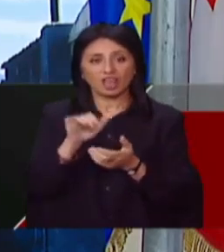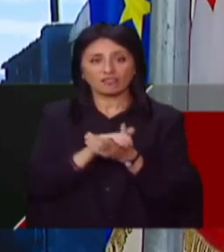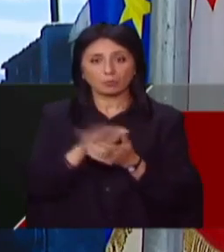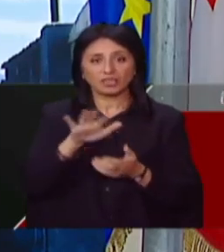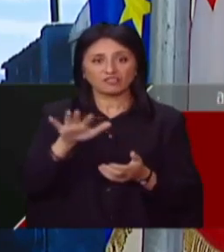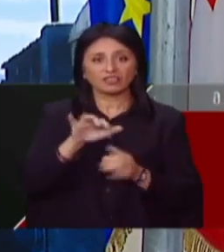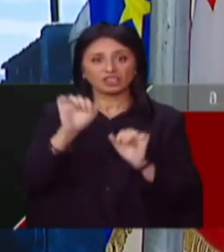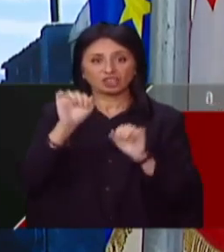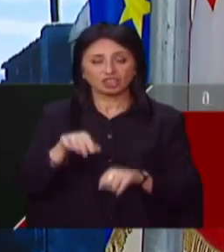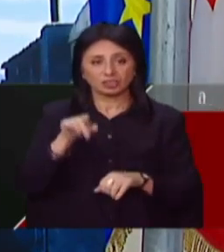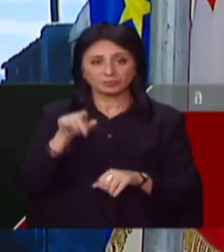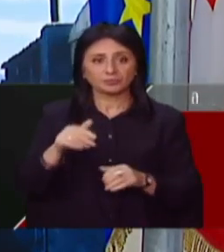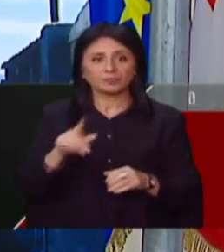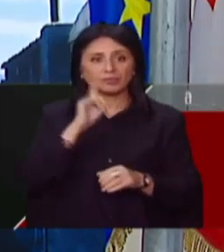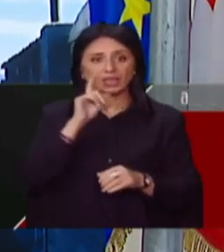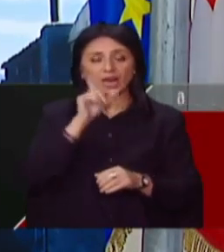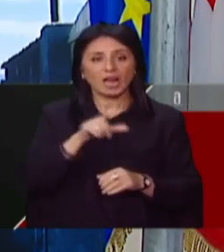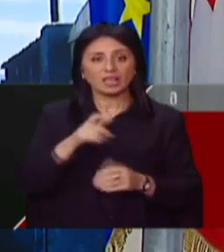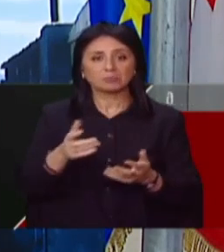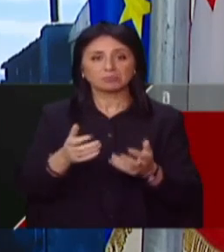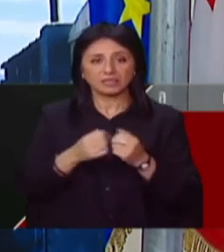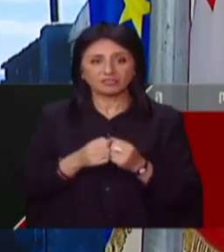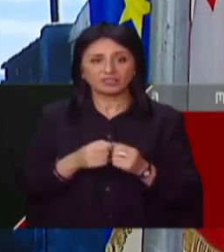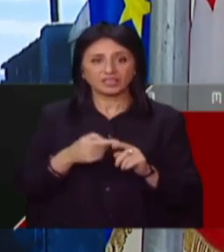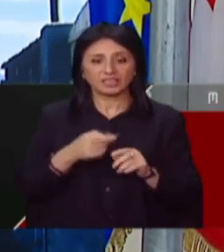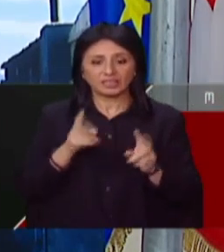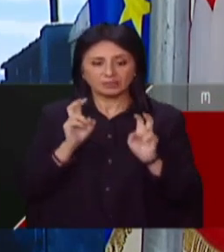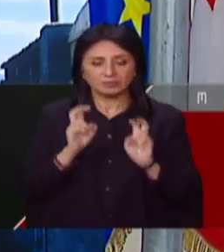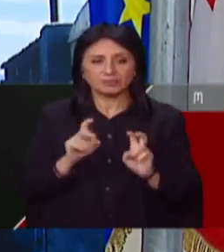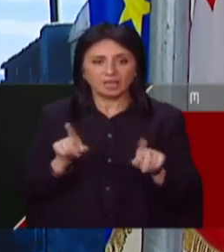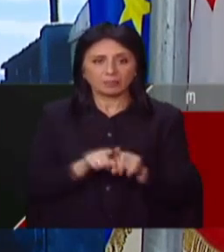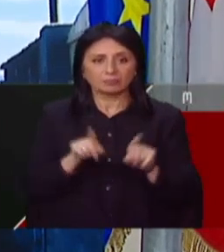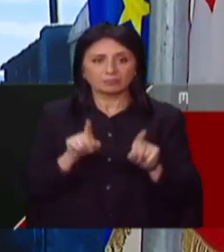ევროკავშირის ქვეყანაში შეიძლება ახალგაზრდებმა მიიღონ იმგვარი